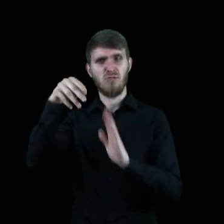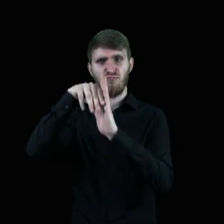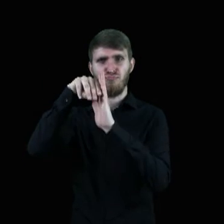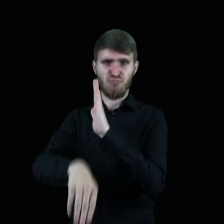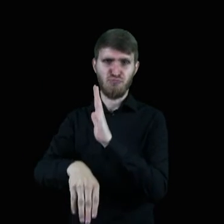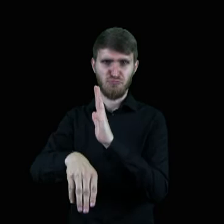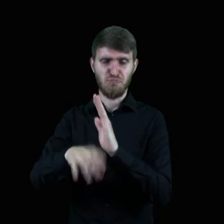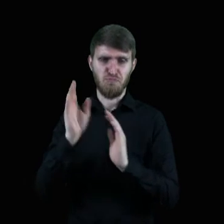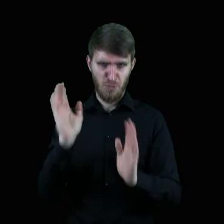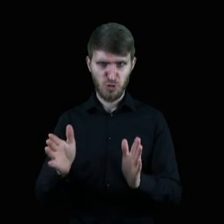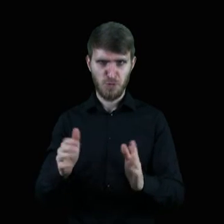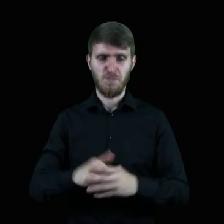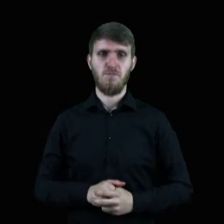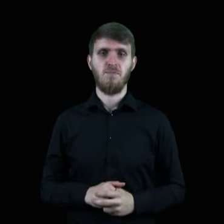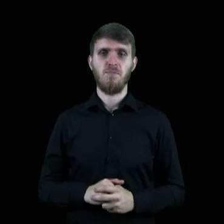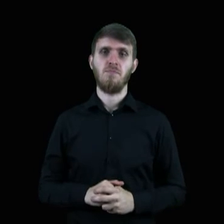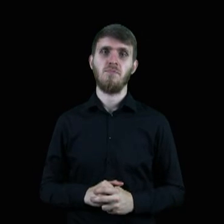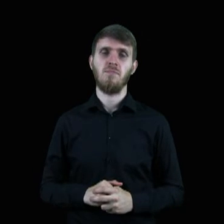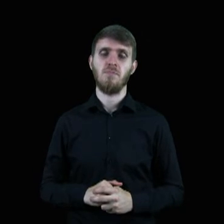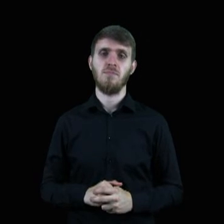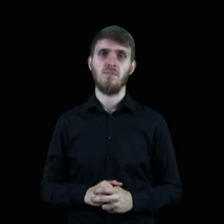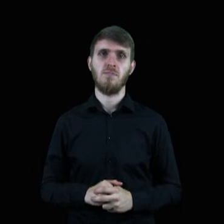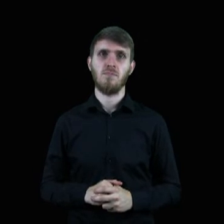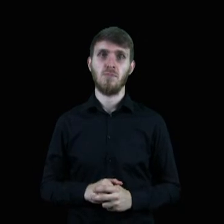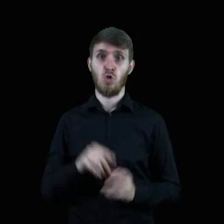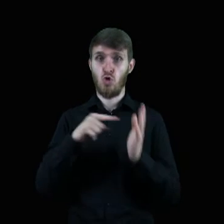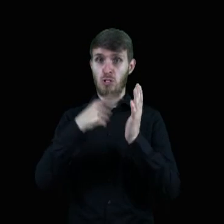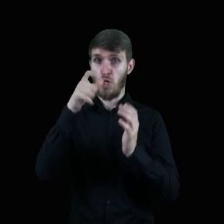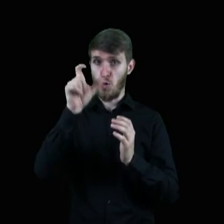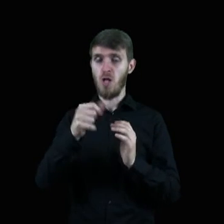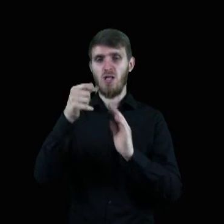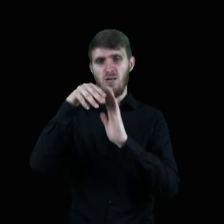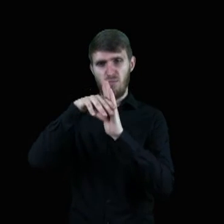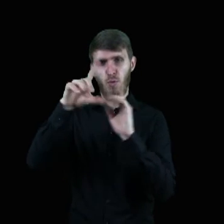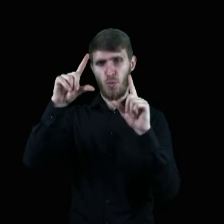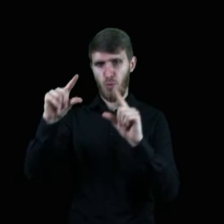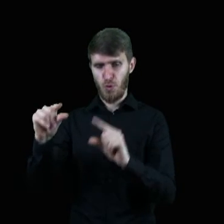jedna, załóżmy, że cena jednej akcji PKN Orlen wynosi 100 zł.